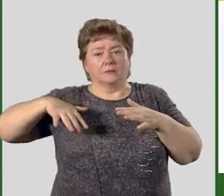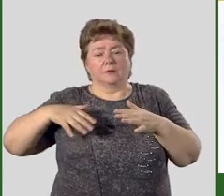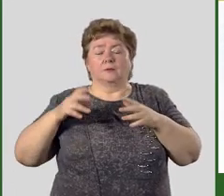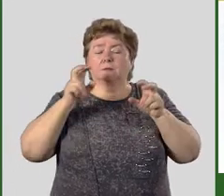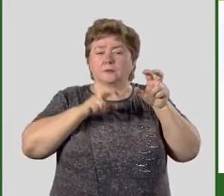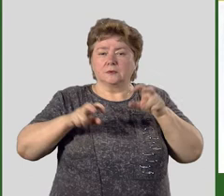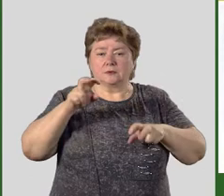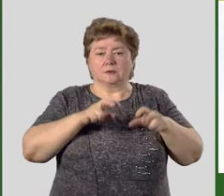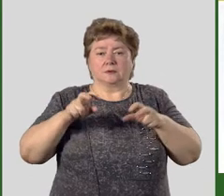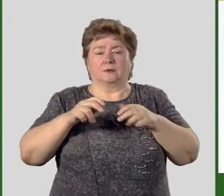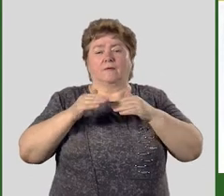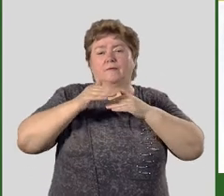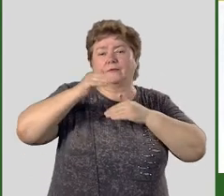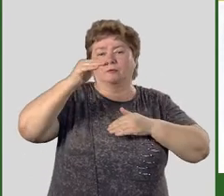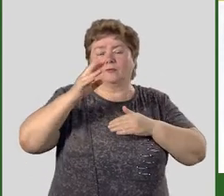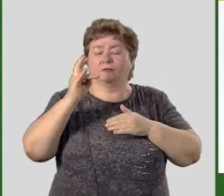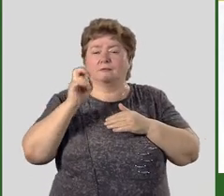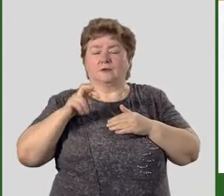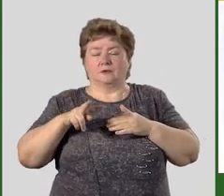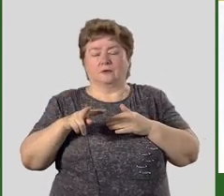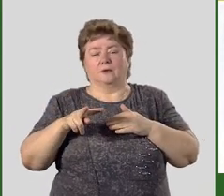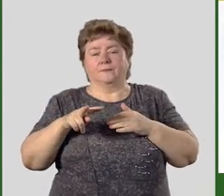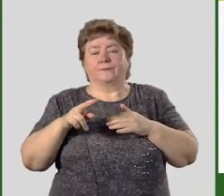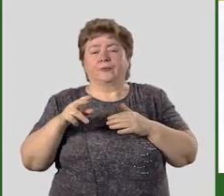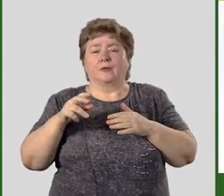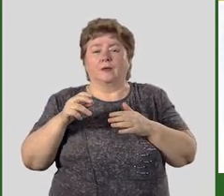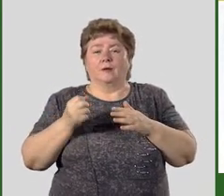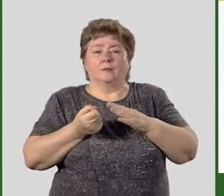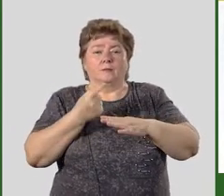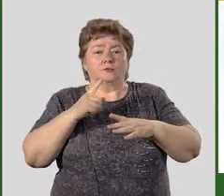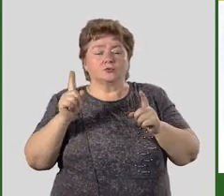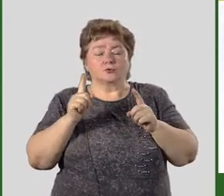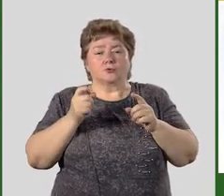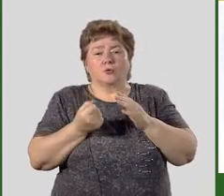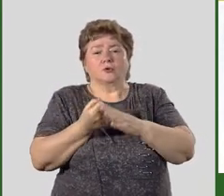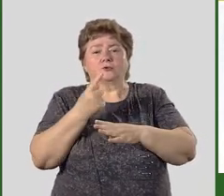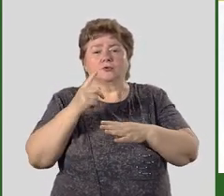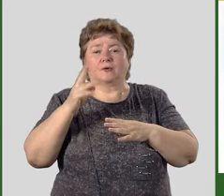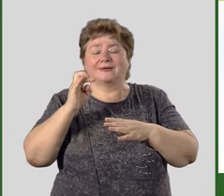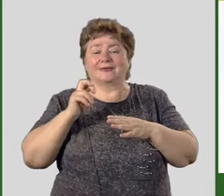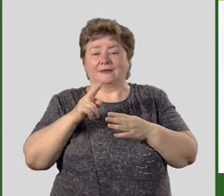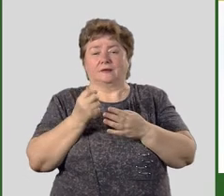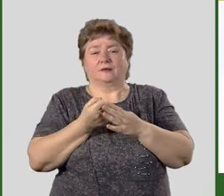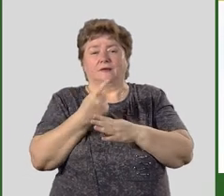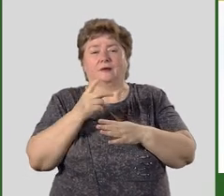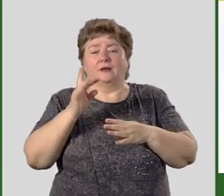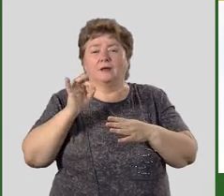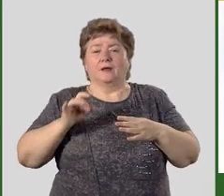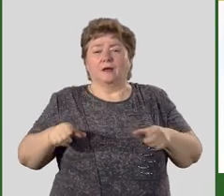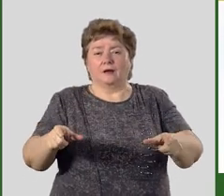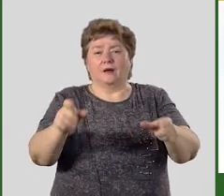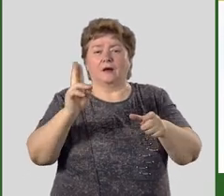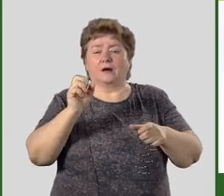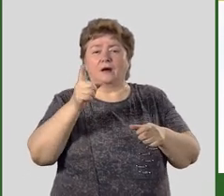после исследования верховий Нила. Оказалось, что истоком Нила является река